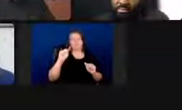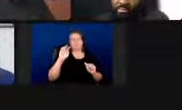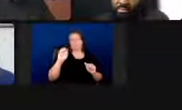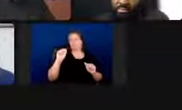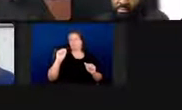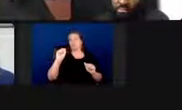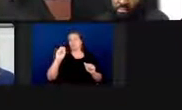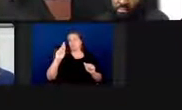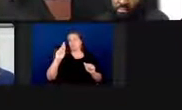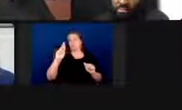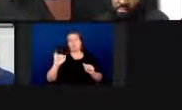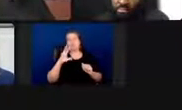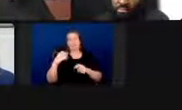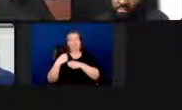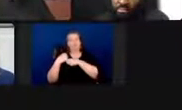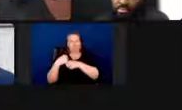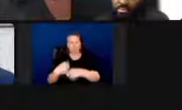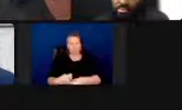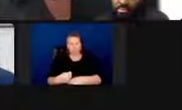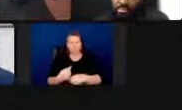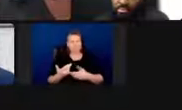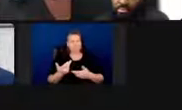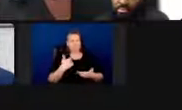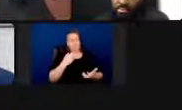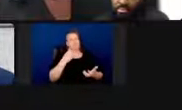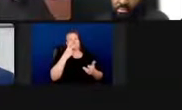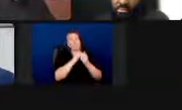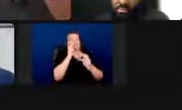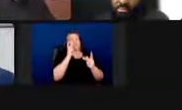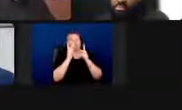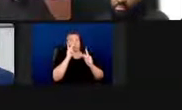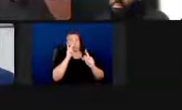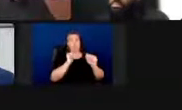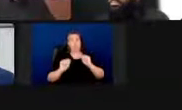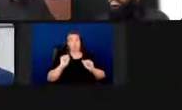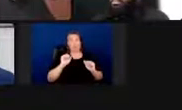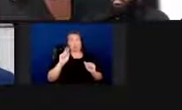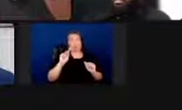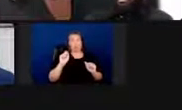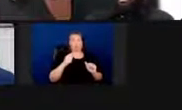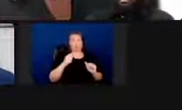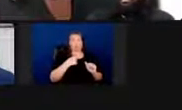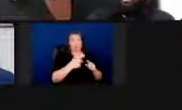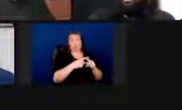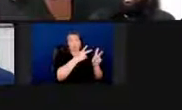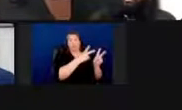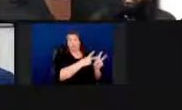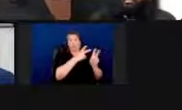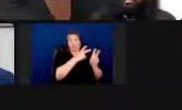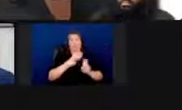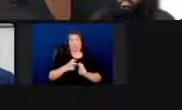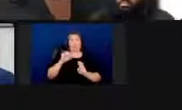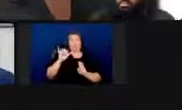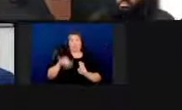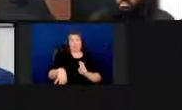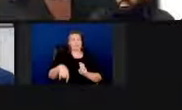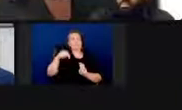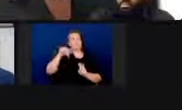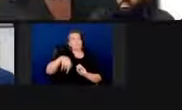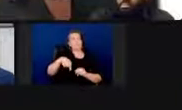أو تحسن في أداء الطلبة ولا سيما في مثل هذه المدارس